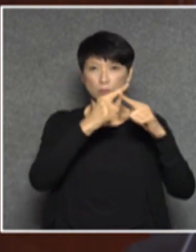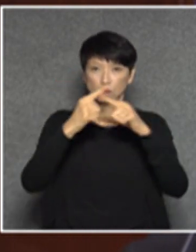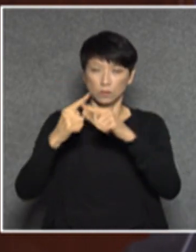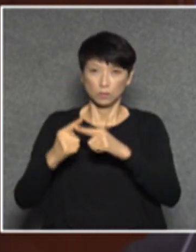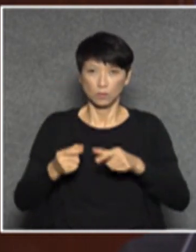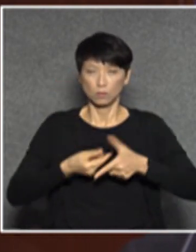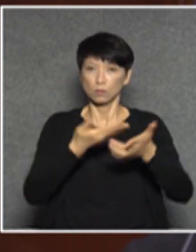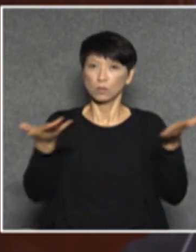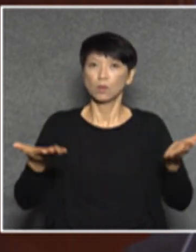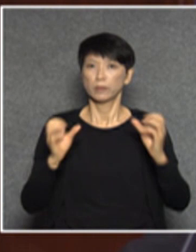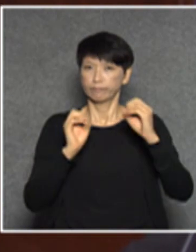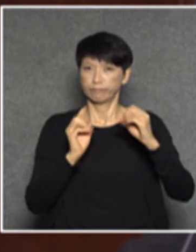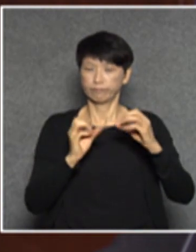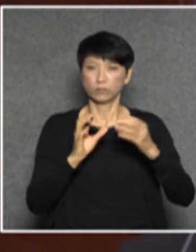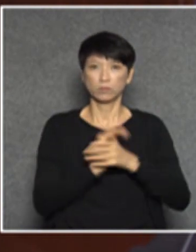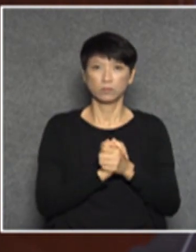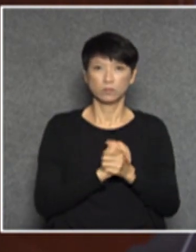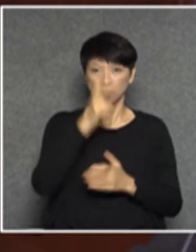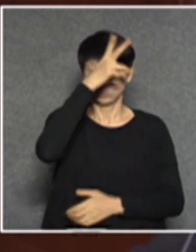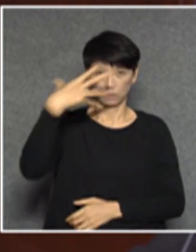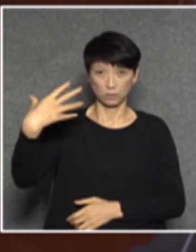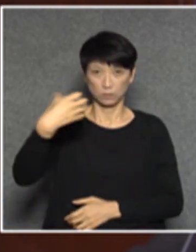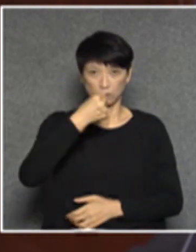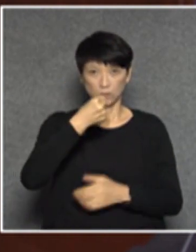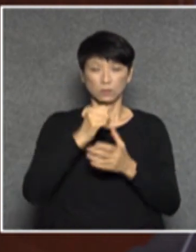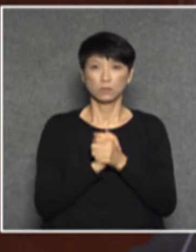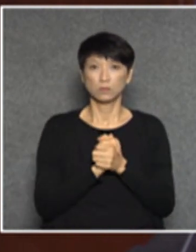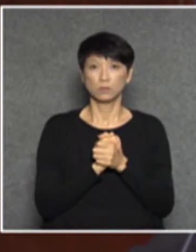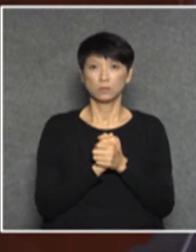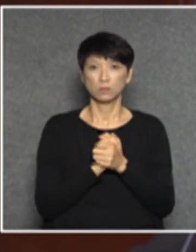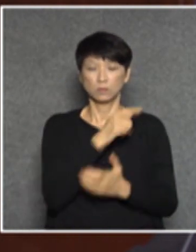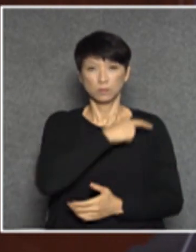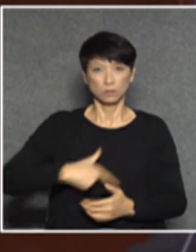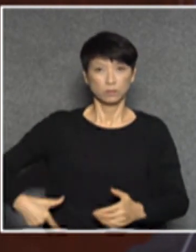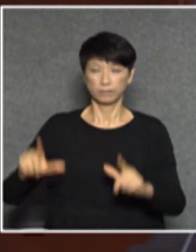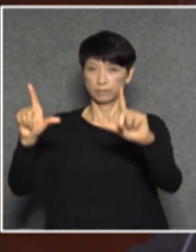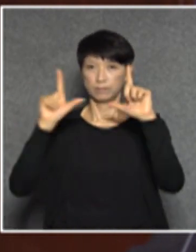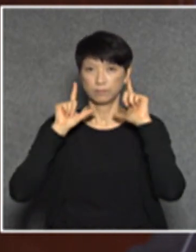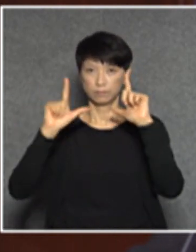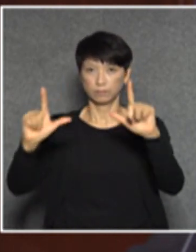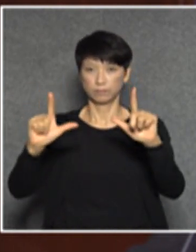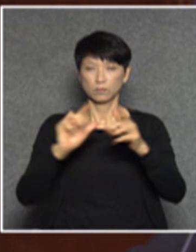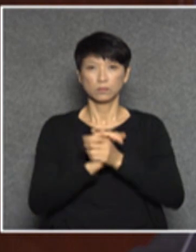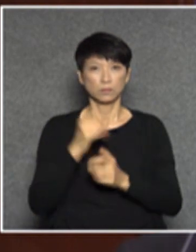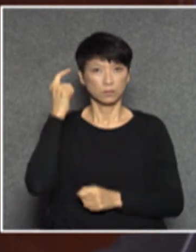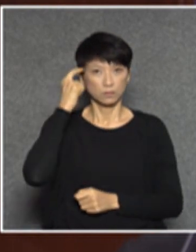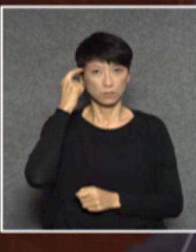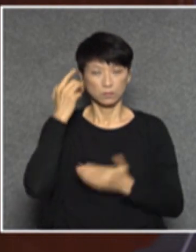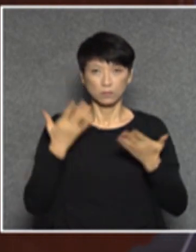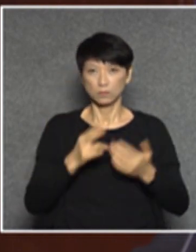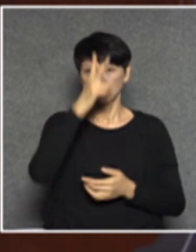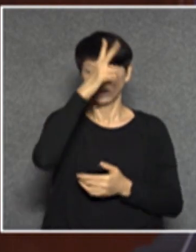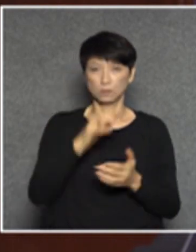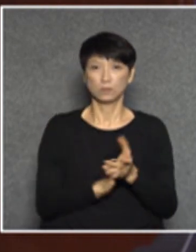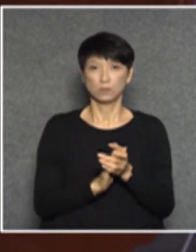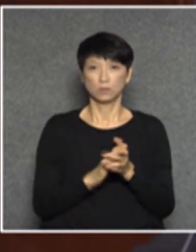會議，由行政長官向議員的答問呢，了解政府的最新